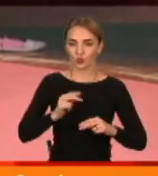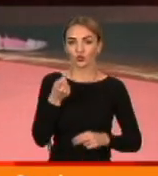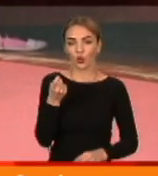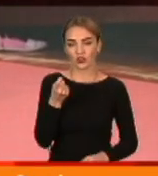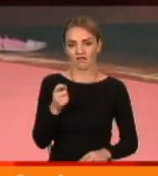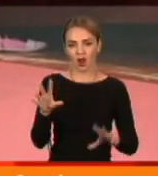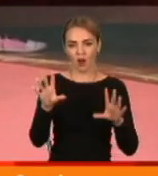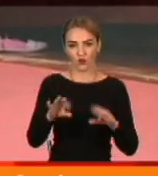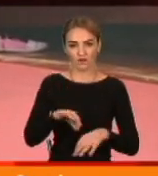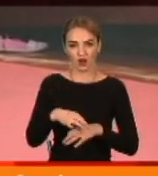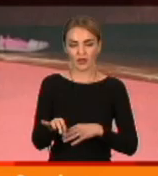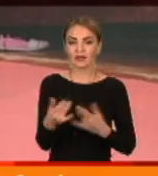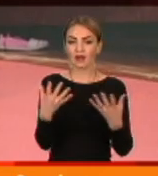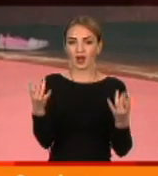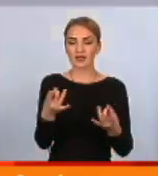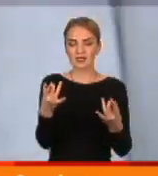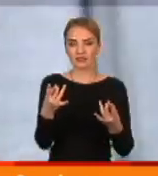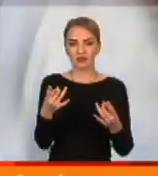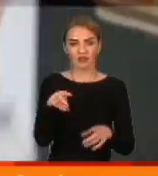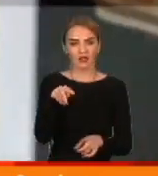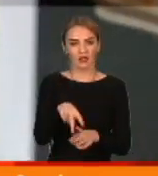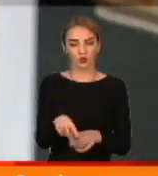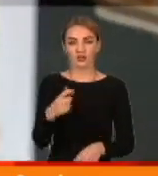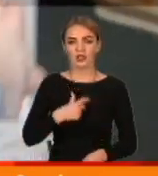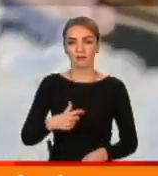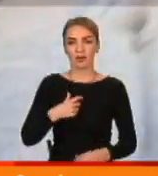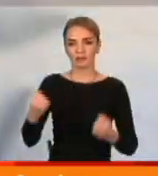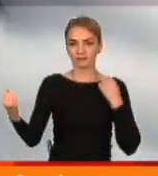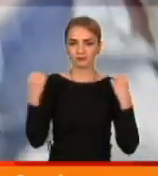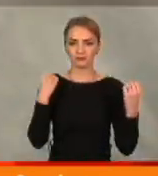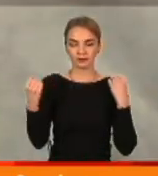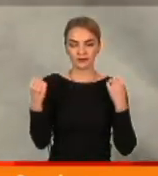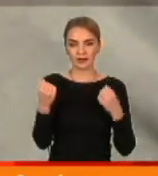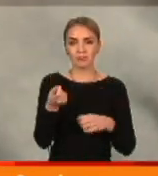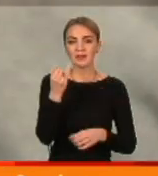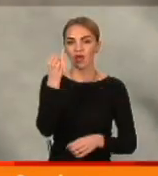його вгамувати. Кілька разів на день Аня навантажує себе фізичними